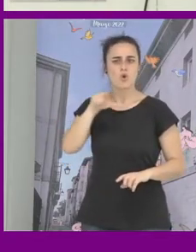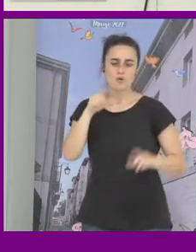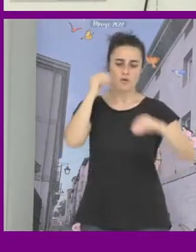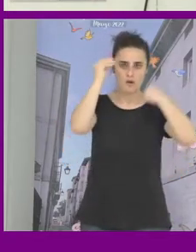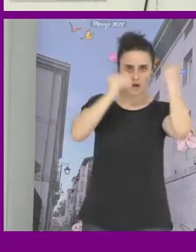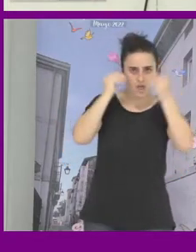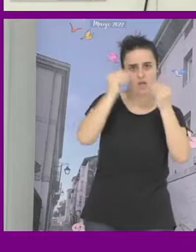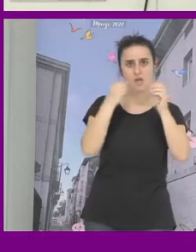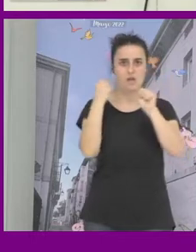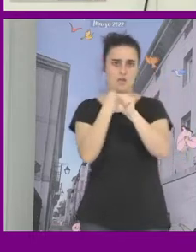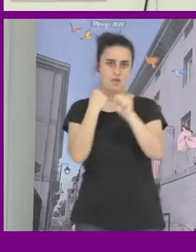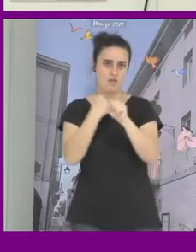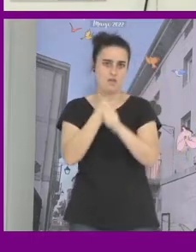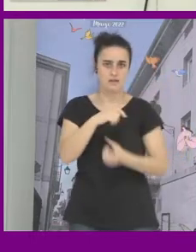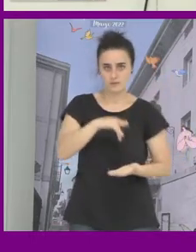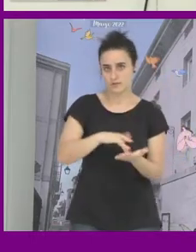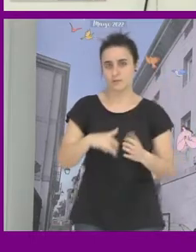lanean ibili da.